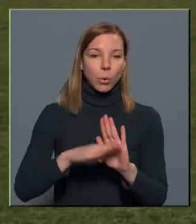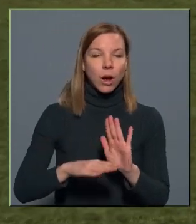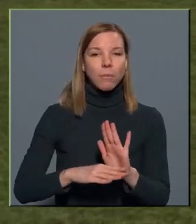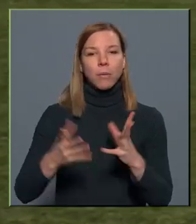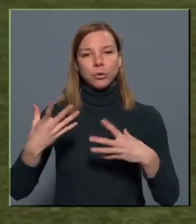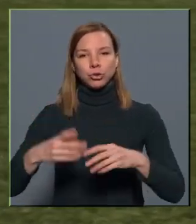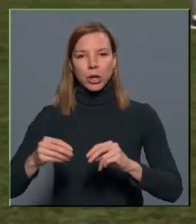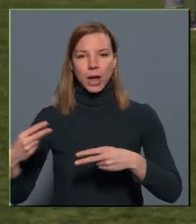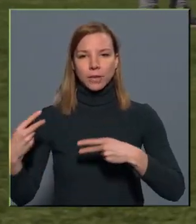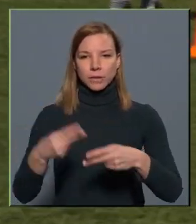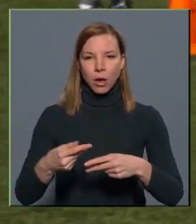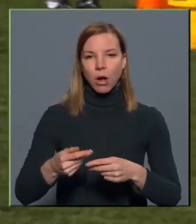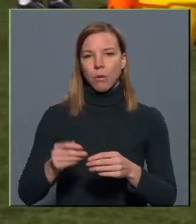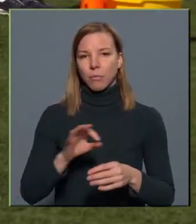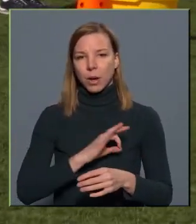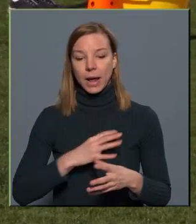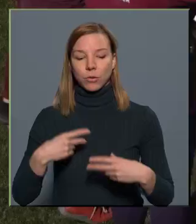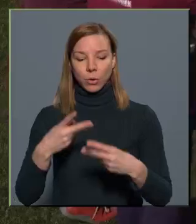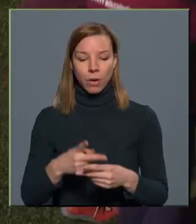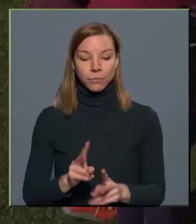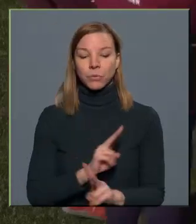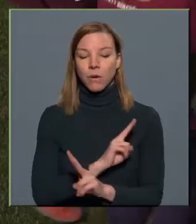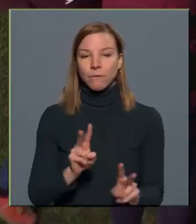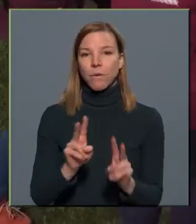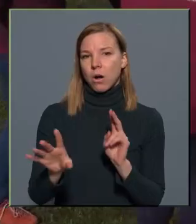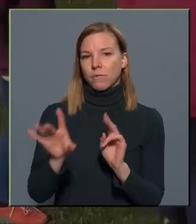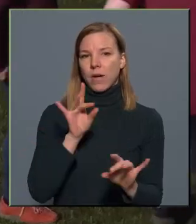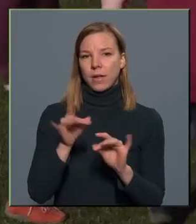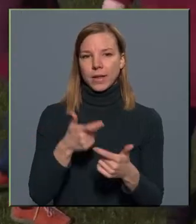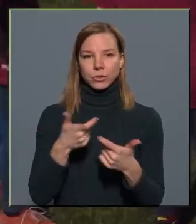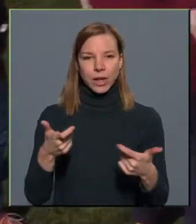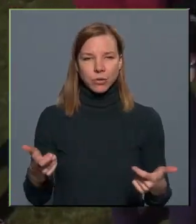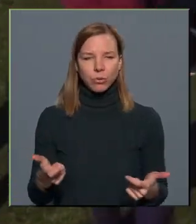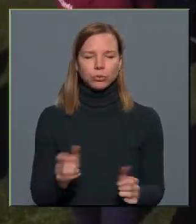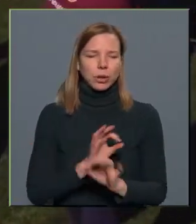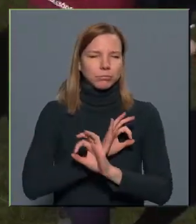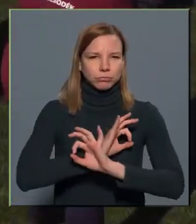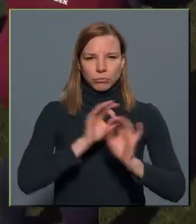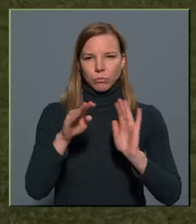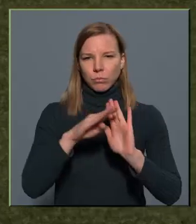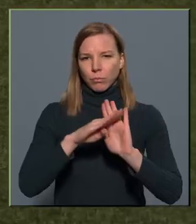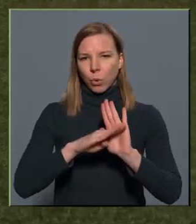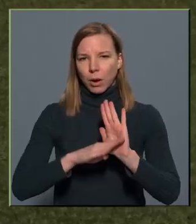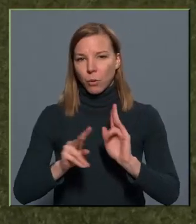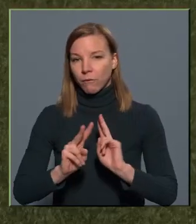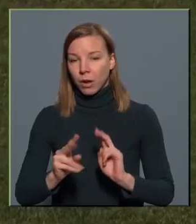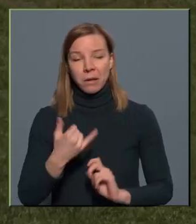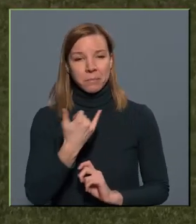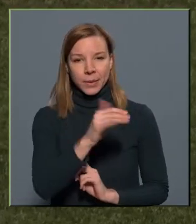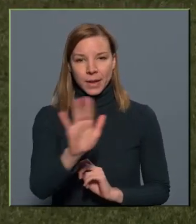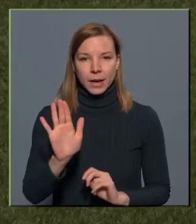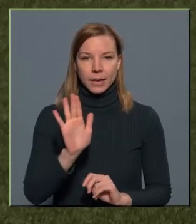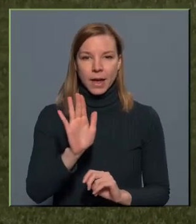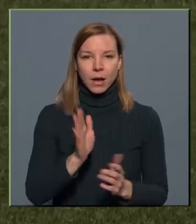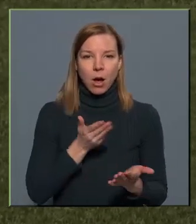úgy gondolom, hogy mindig mindenkinek van választási lehetőség, és jobbnál jobb programok vannak itt Kőbányán, úgyhogy én tényleg abszolút mindenkinek ajánlom. Mióta én vezetem a